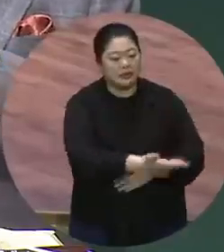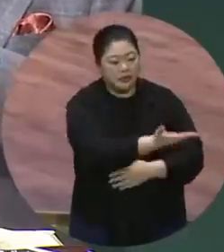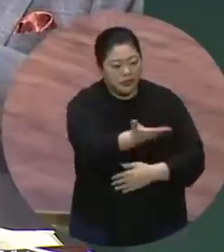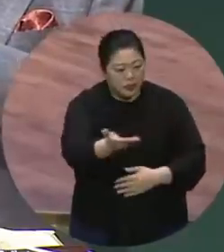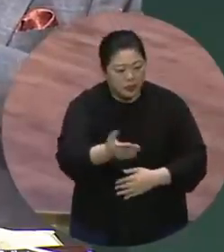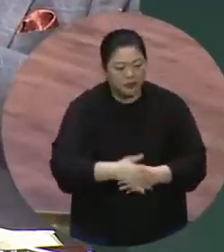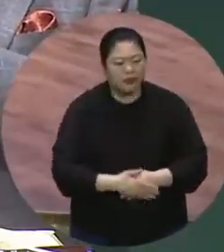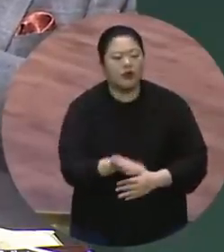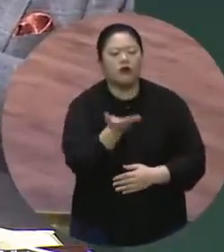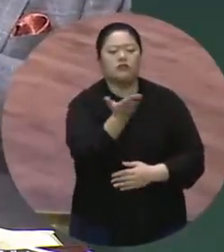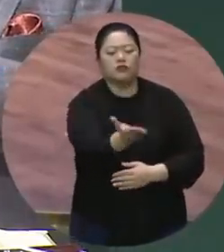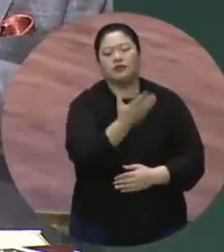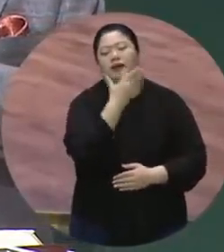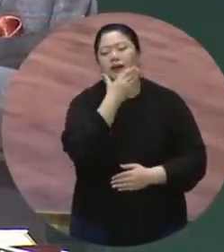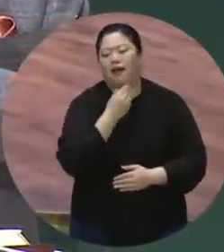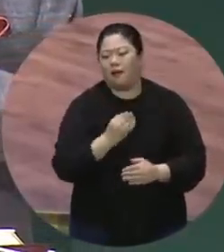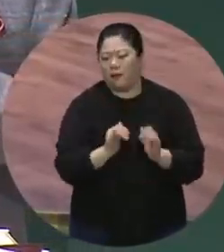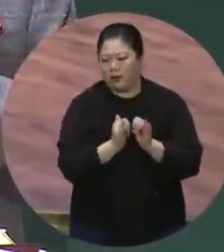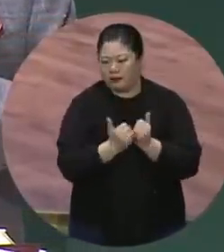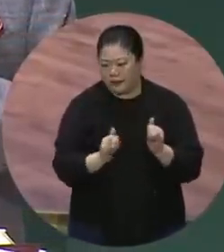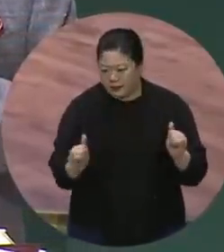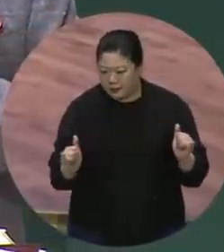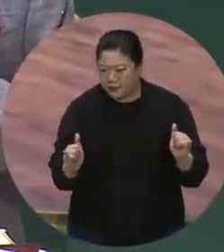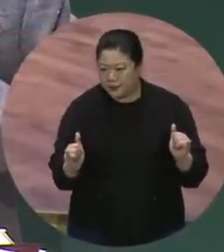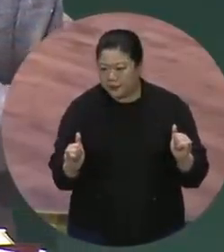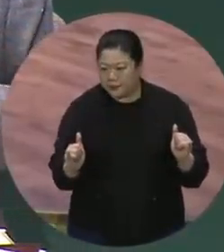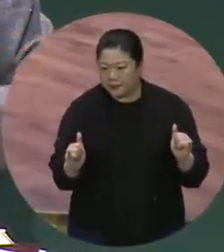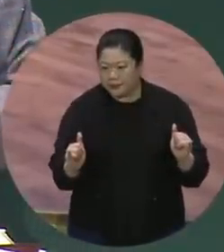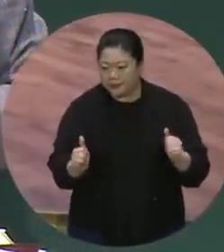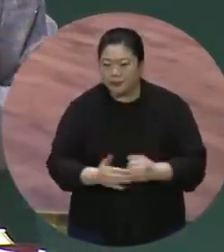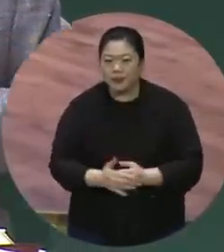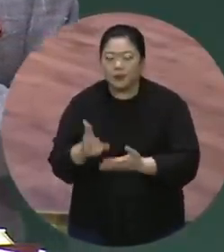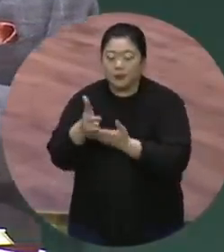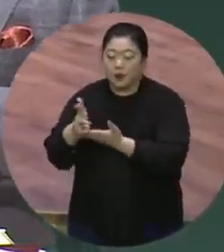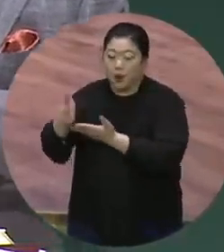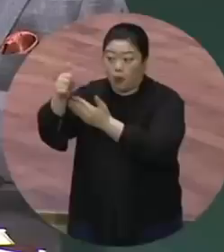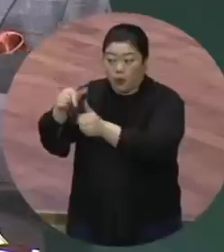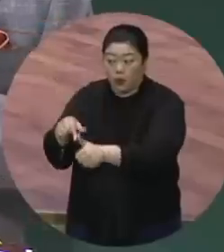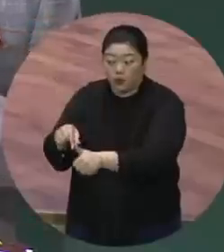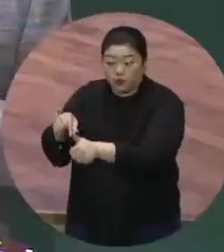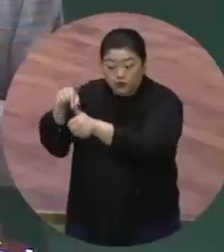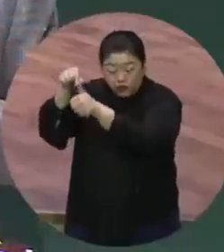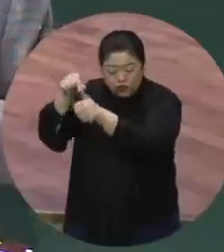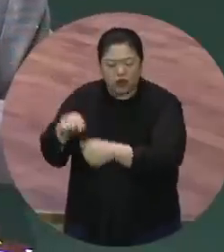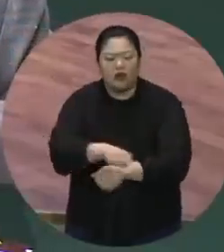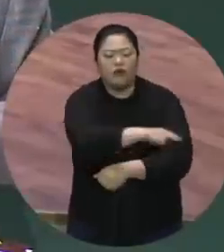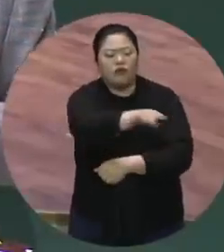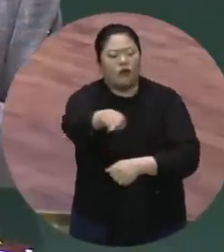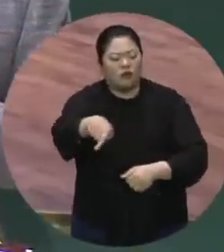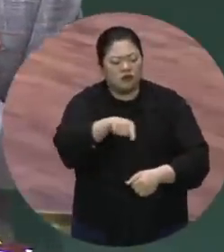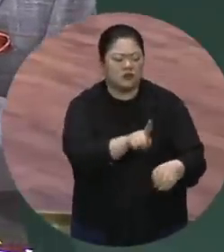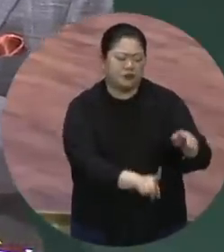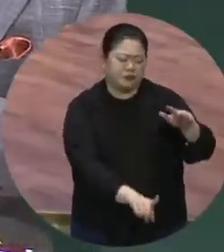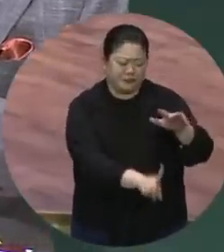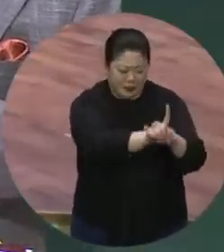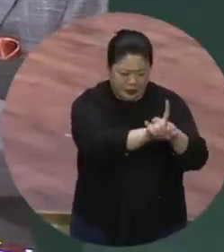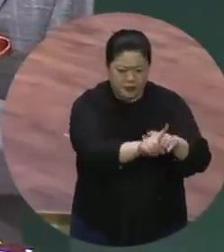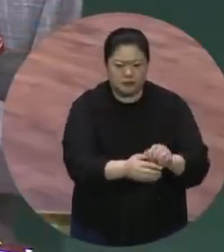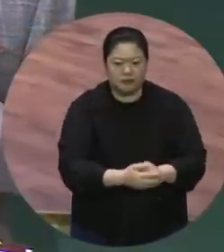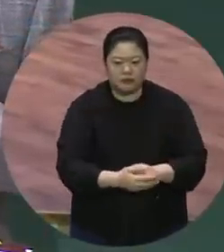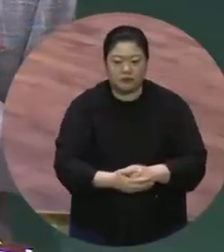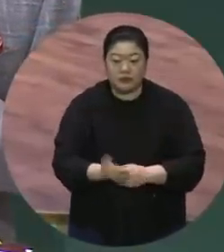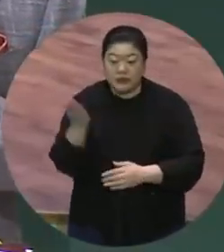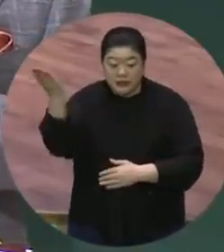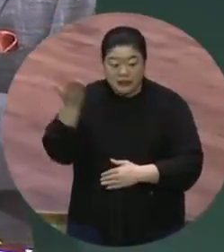너는 행복한 사람이로다. 여호와의 구원을 너같이 얻은 백성이 누구냐? 그는 너를